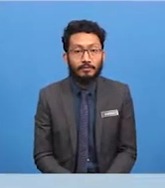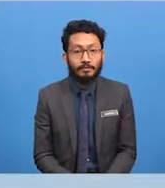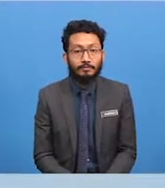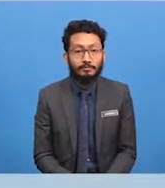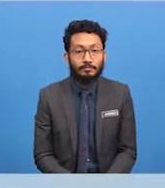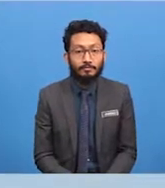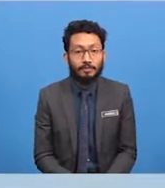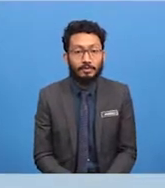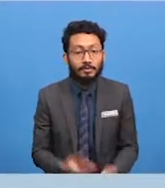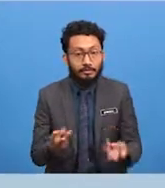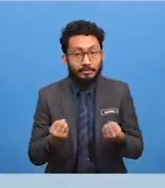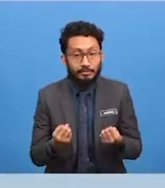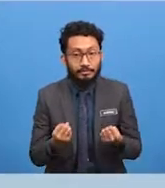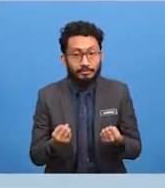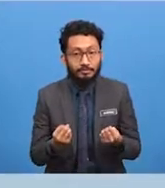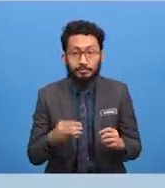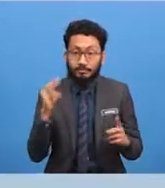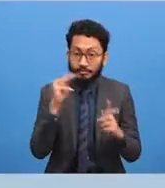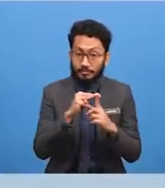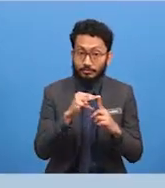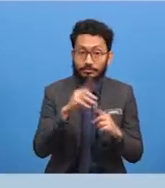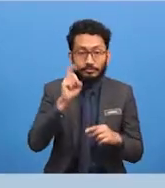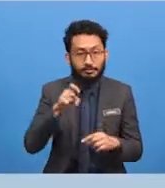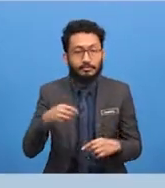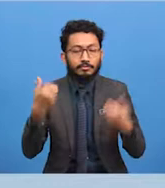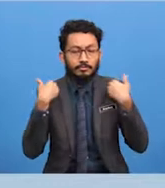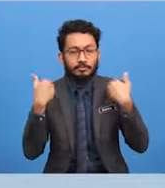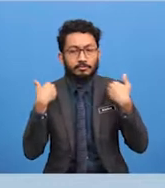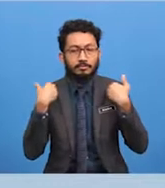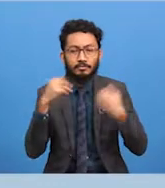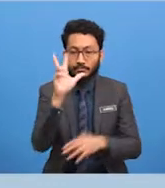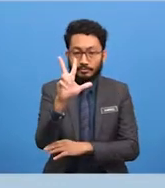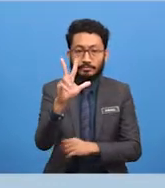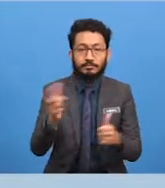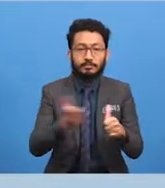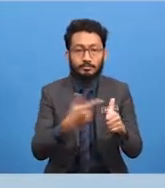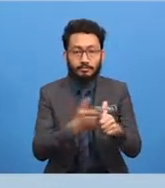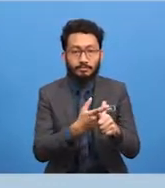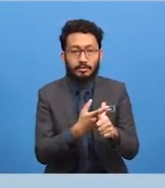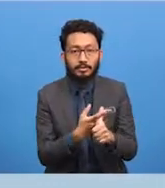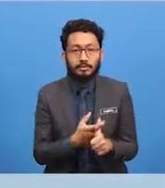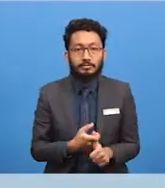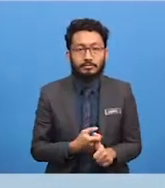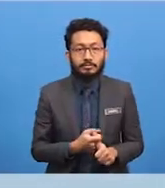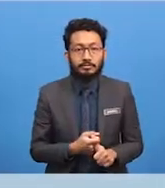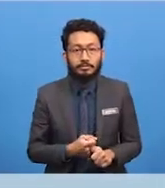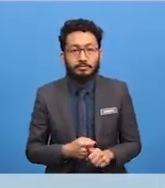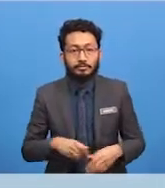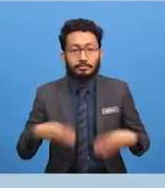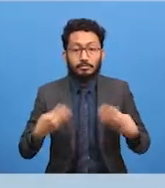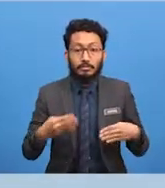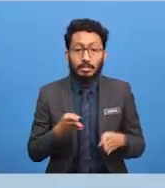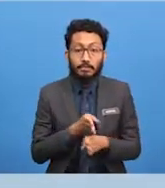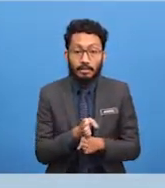Pernyataan misi perlu mengandungi tiga maklumat penting iaitu pertama, bidang perniagaan yang